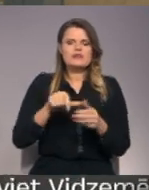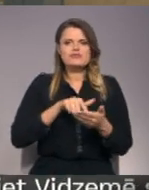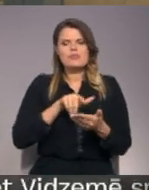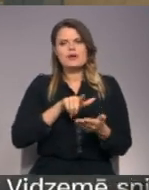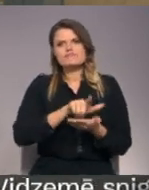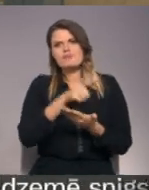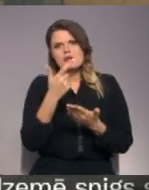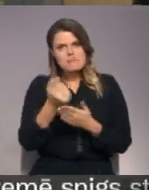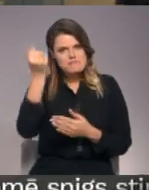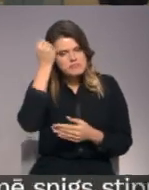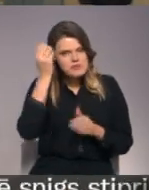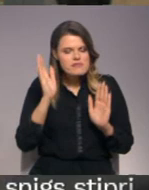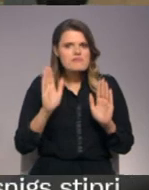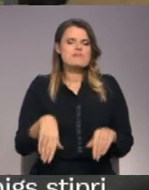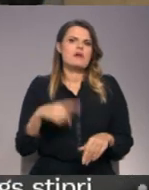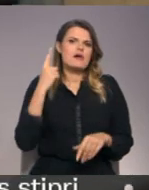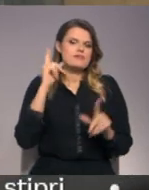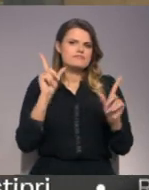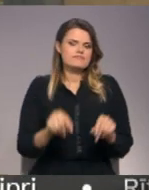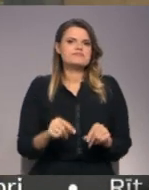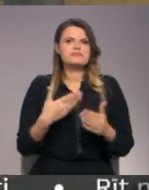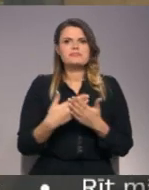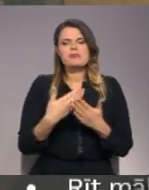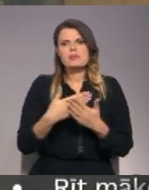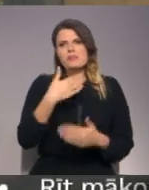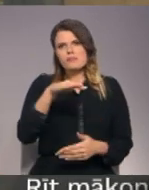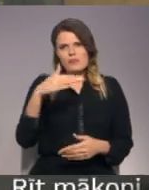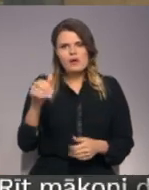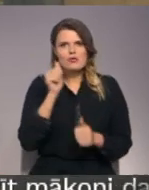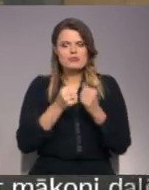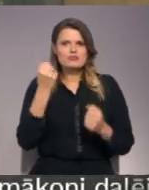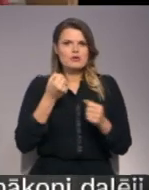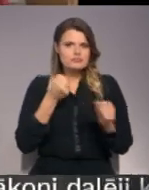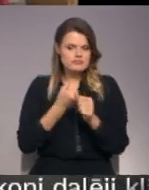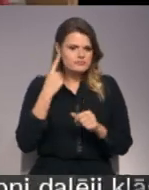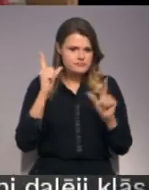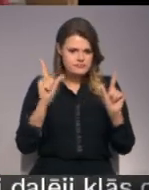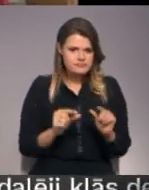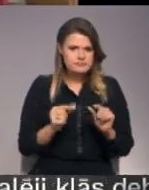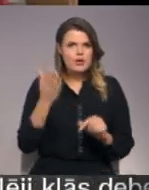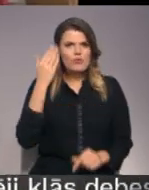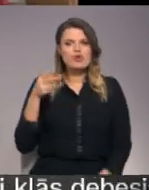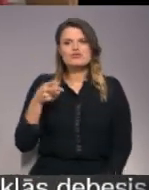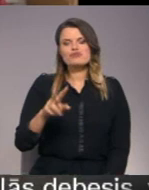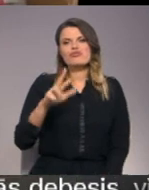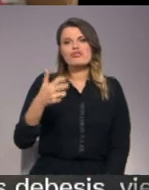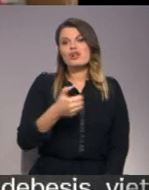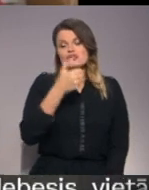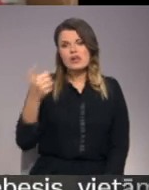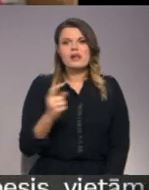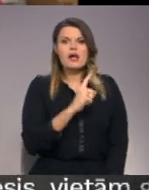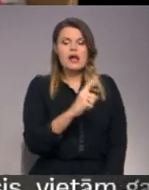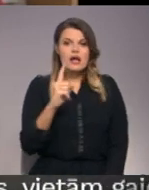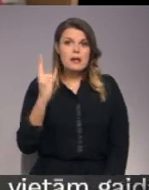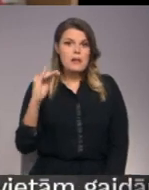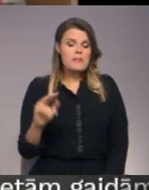galvas trauma. Pieaugušiem cilvēkiem visbiežākais cēlonis tomēr ir autokatastrofas. Kopš 2003. Gada katram bērnam,